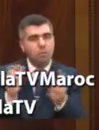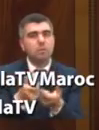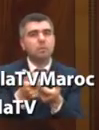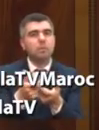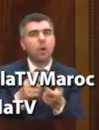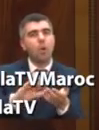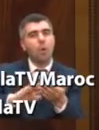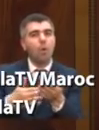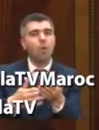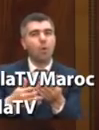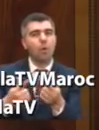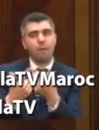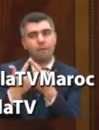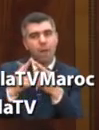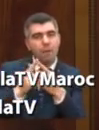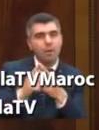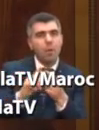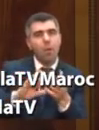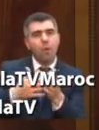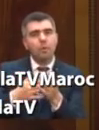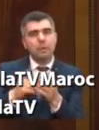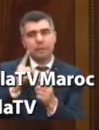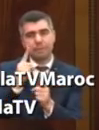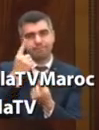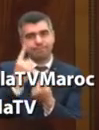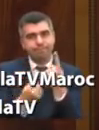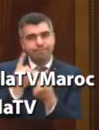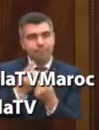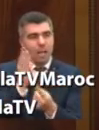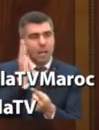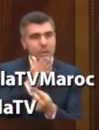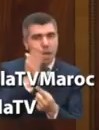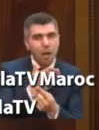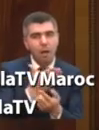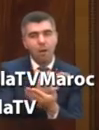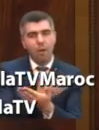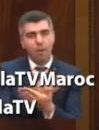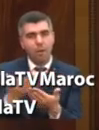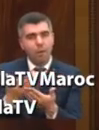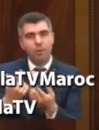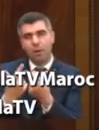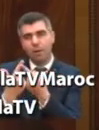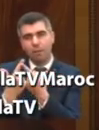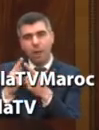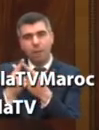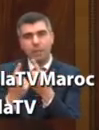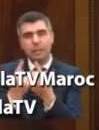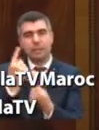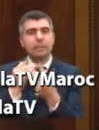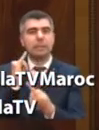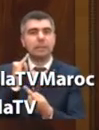الفردي والجماعي والتعرض لكل أشكال التعذيب الجسدي والنفسي والمعاملات القاسية اللا